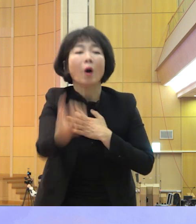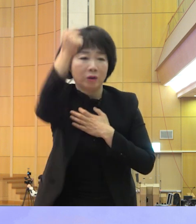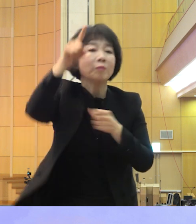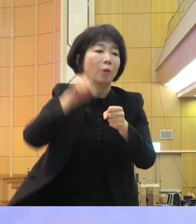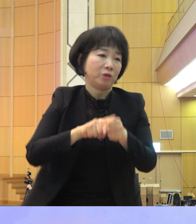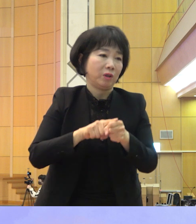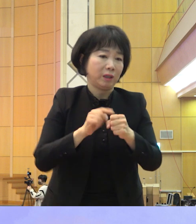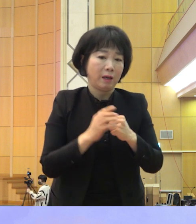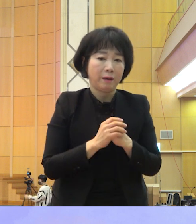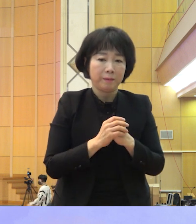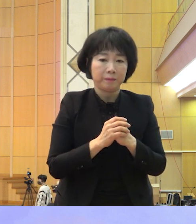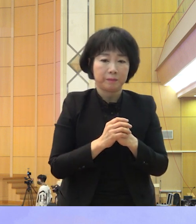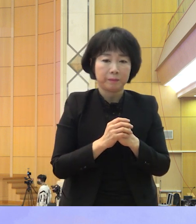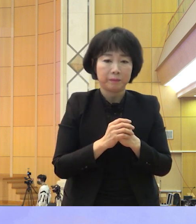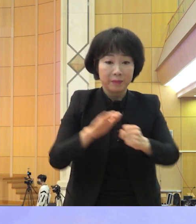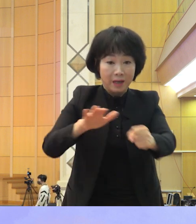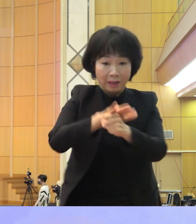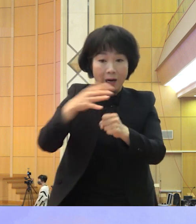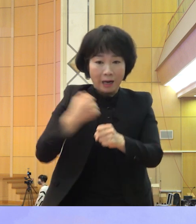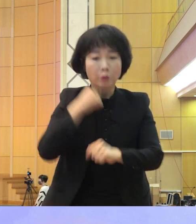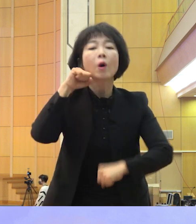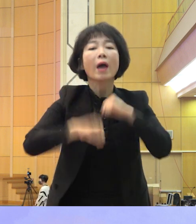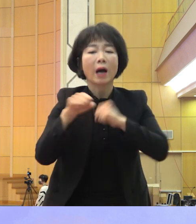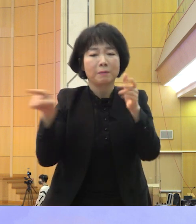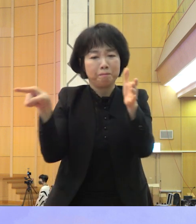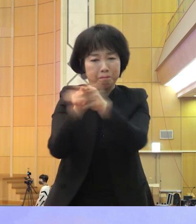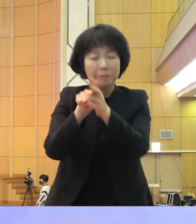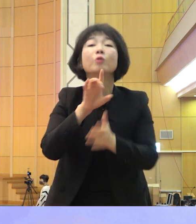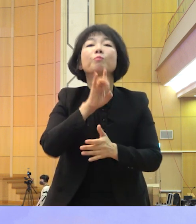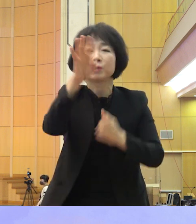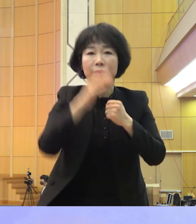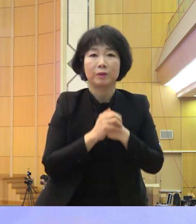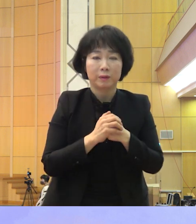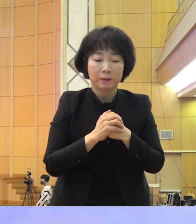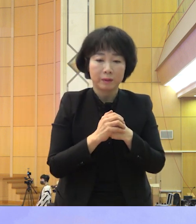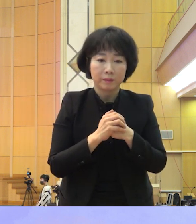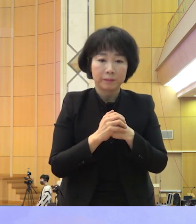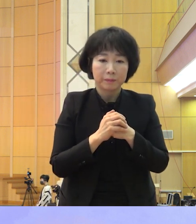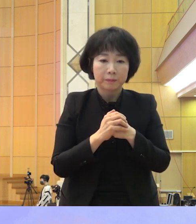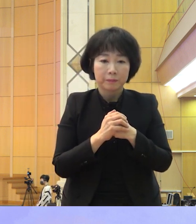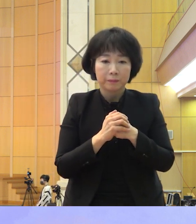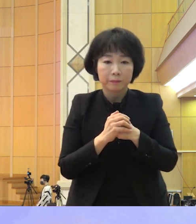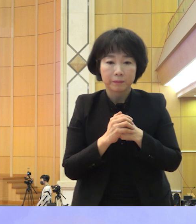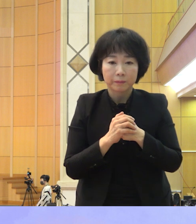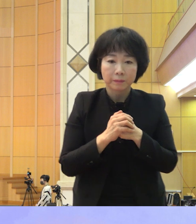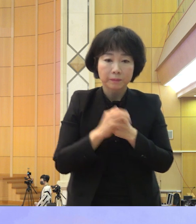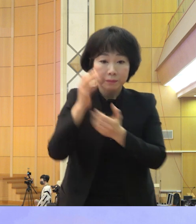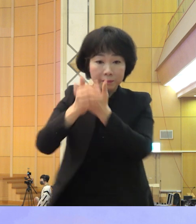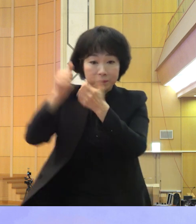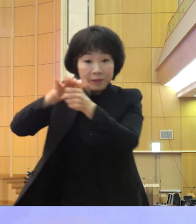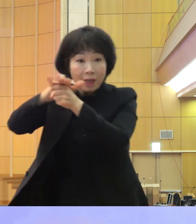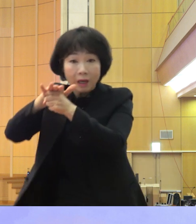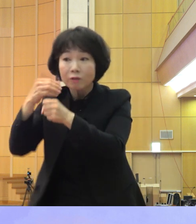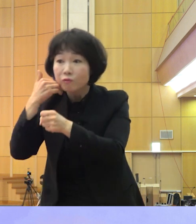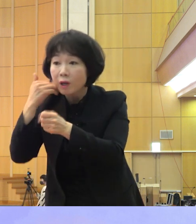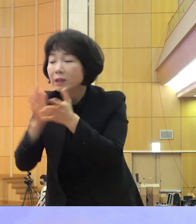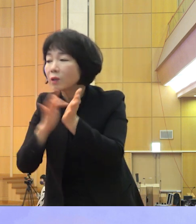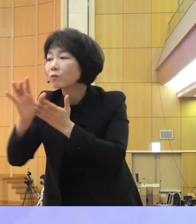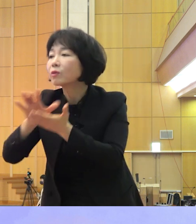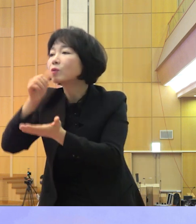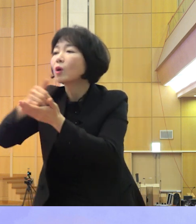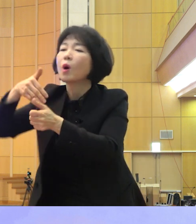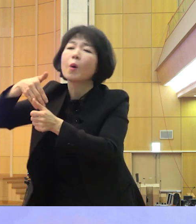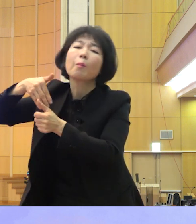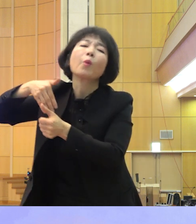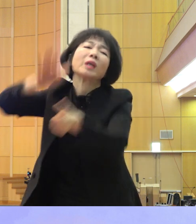그래서 사랑으로서 역사는 하나님의 사랑의 역사가 독생자 보내주신 것이고 누구든지 예수를